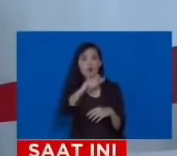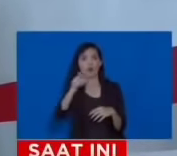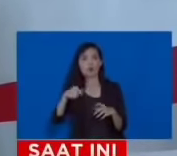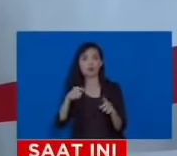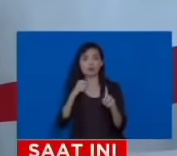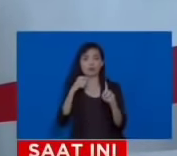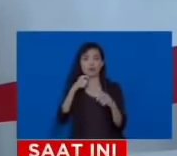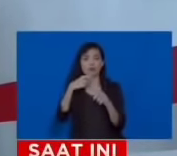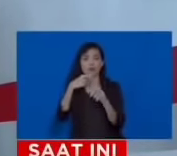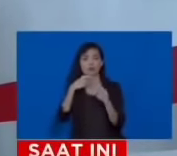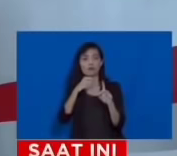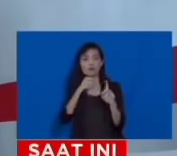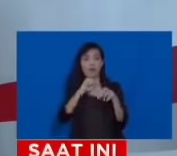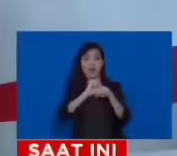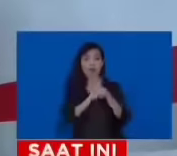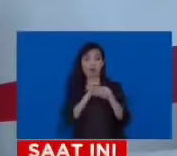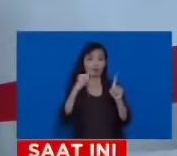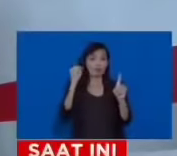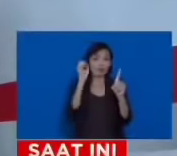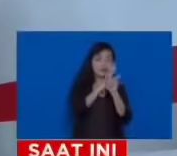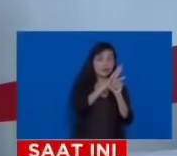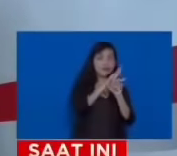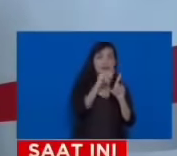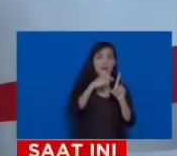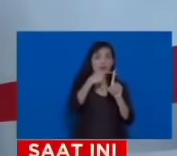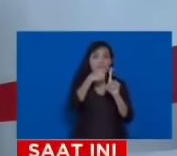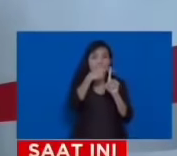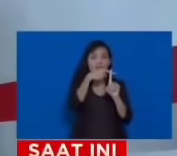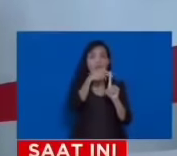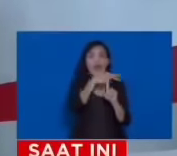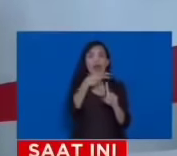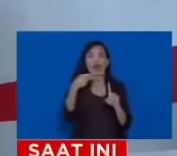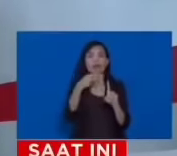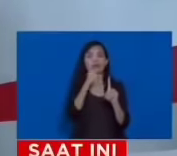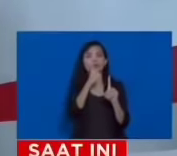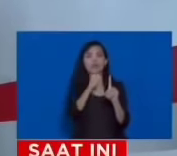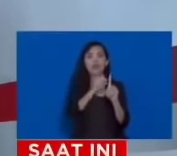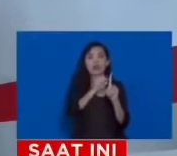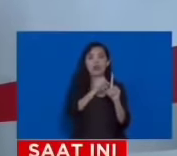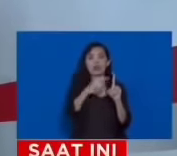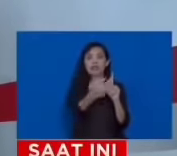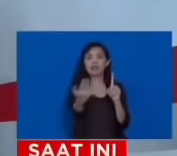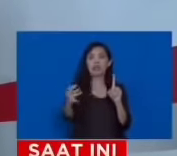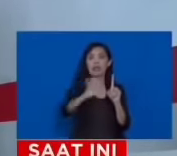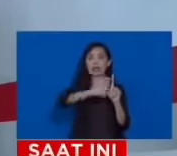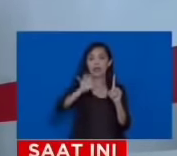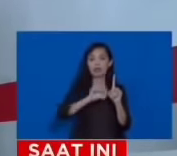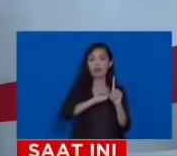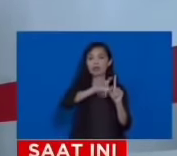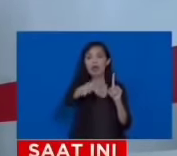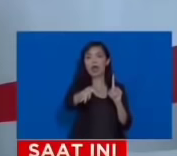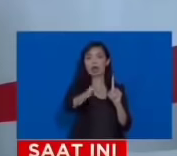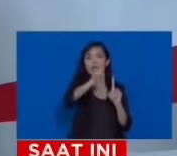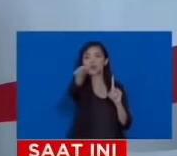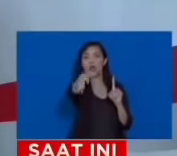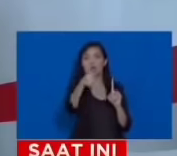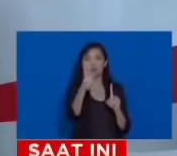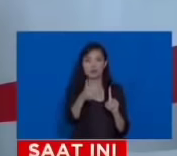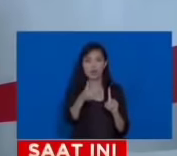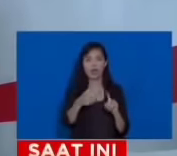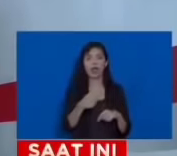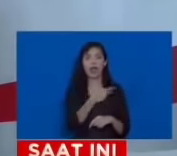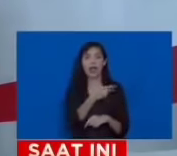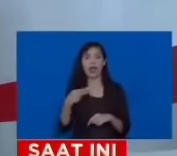masyarakat ini menjadi sumber bagi penularan di masyarakat itu. Oleh karena itu,